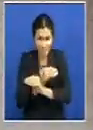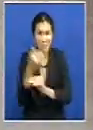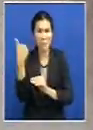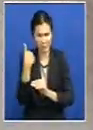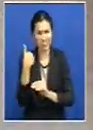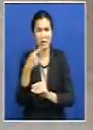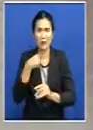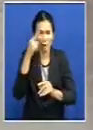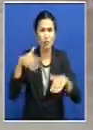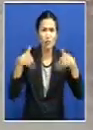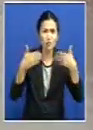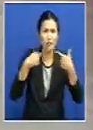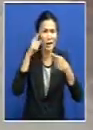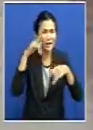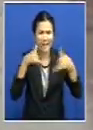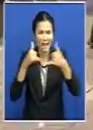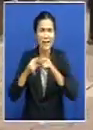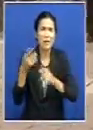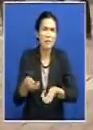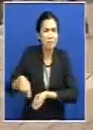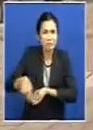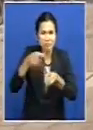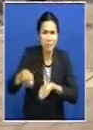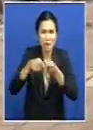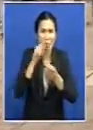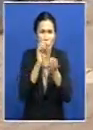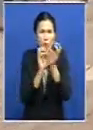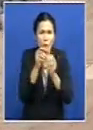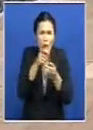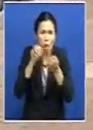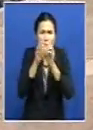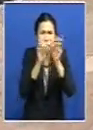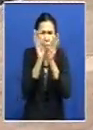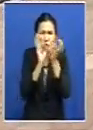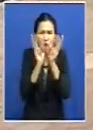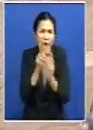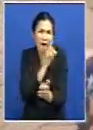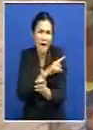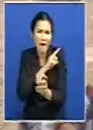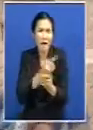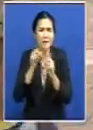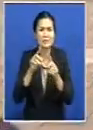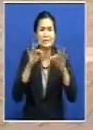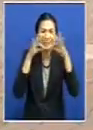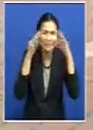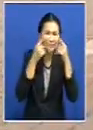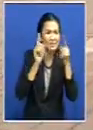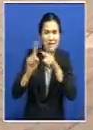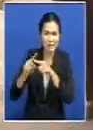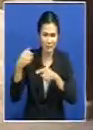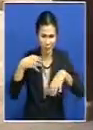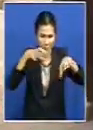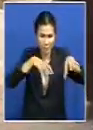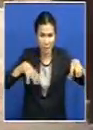สุดสนานกับการเล่นน้ำปาร์ตี้โฟมคอนเสิร์ตศิลปินหมอลำนะคะแล้วก็ชุมนุมรอยยิ้มออกร้าจำหน่าสินค้า